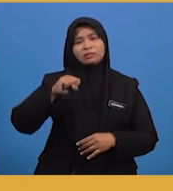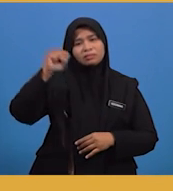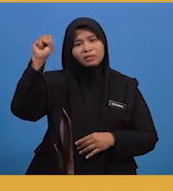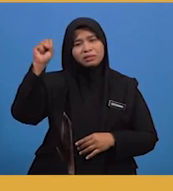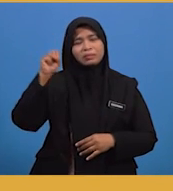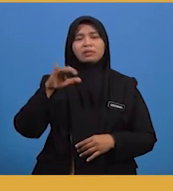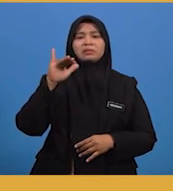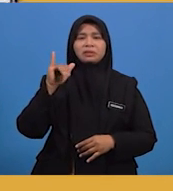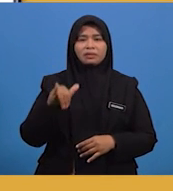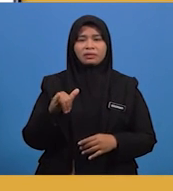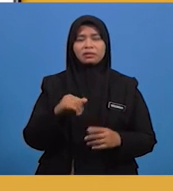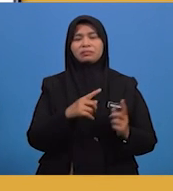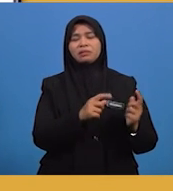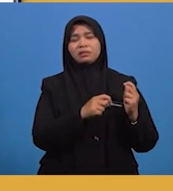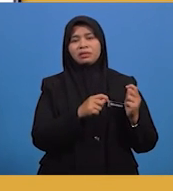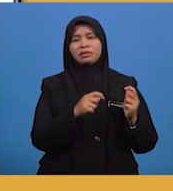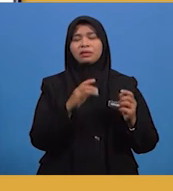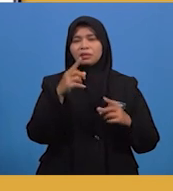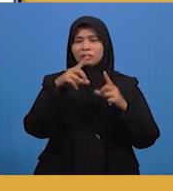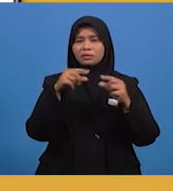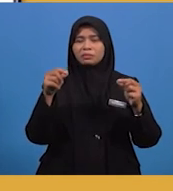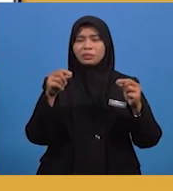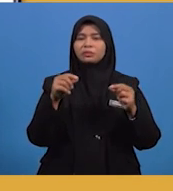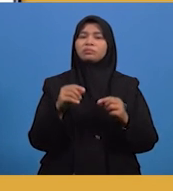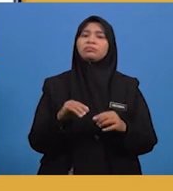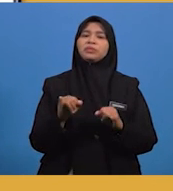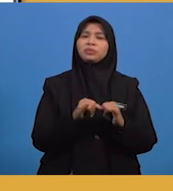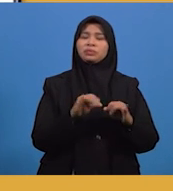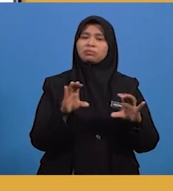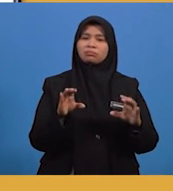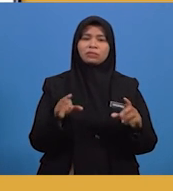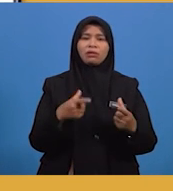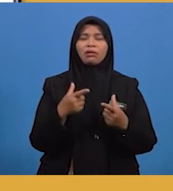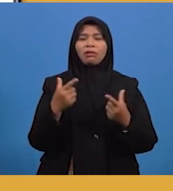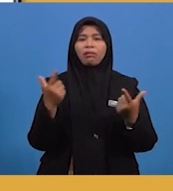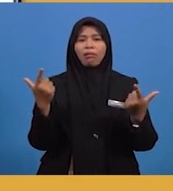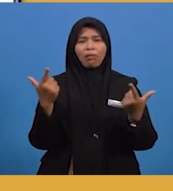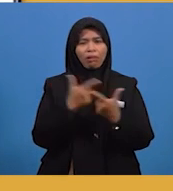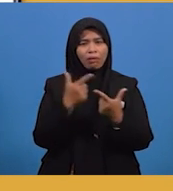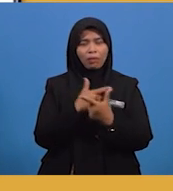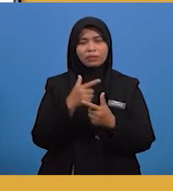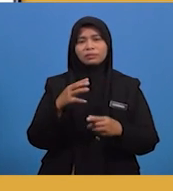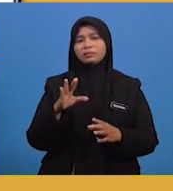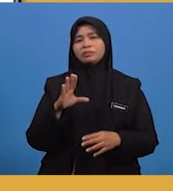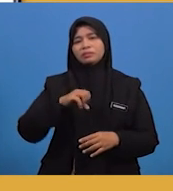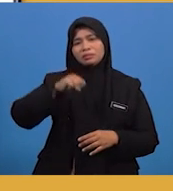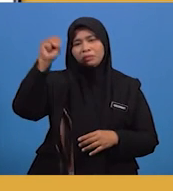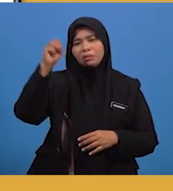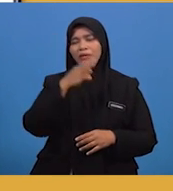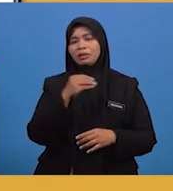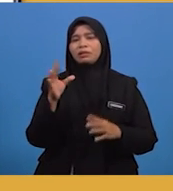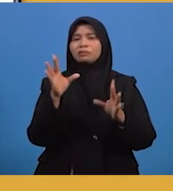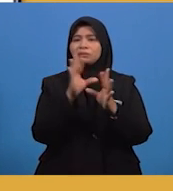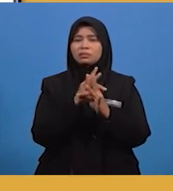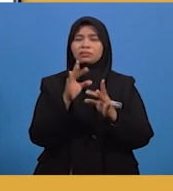Ya, tentera Jepun juga telah membuat serangan ke atas Sarawak dan Sabah bermula